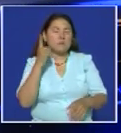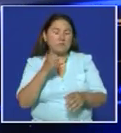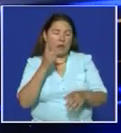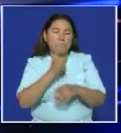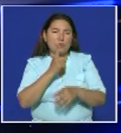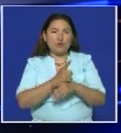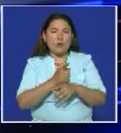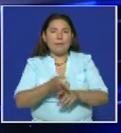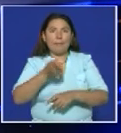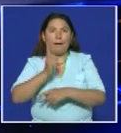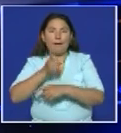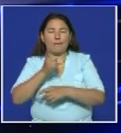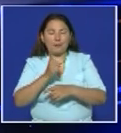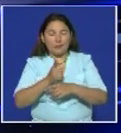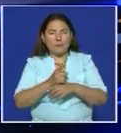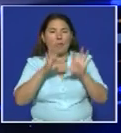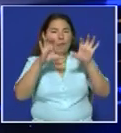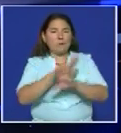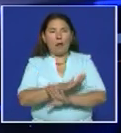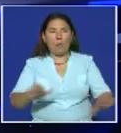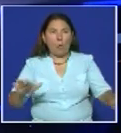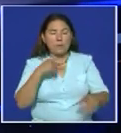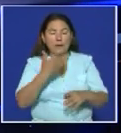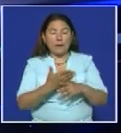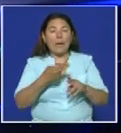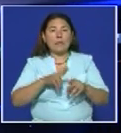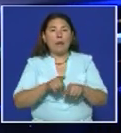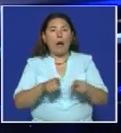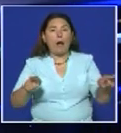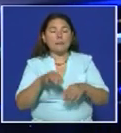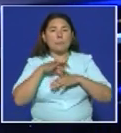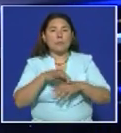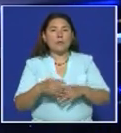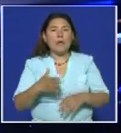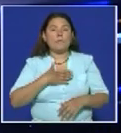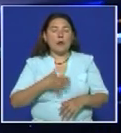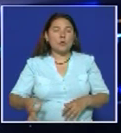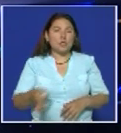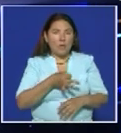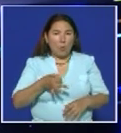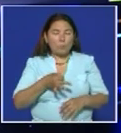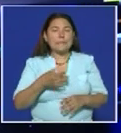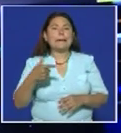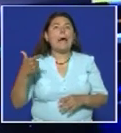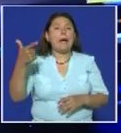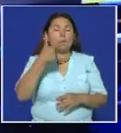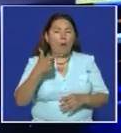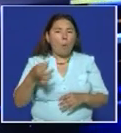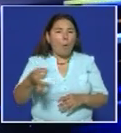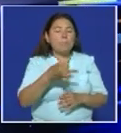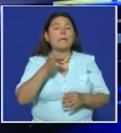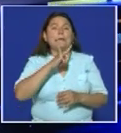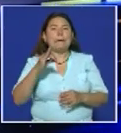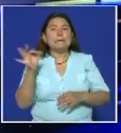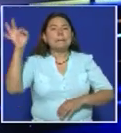браконьерства и защиту фауны Каспийского водоема. Данная акция проходит в нашей Атырауской и Западно-Казахстанской областях. На этот раз